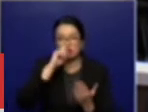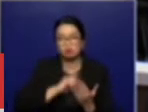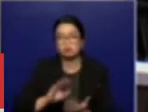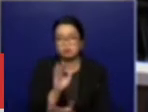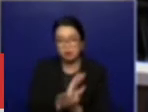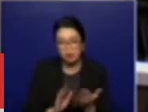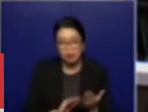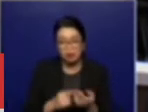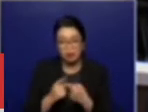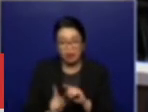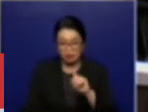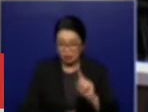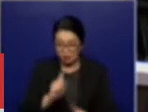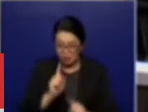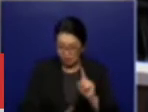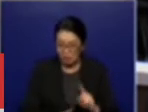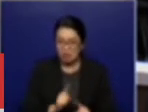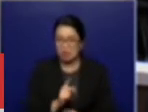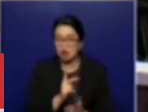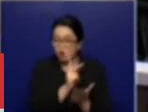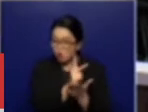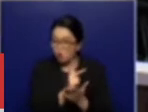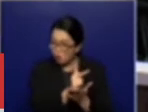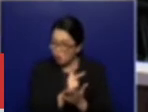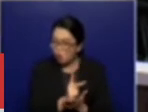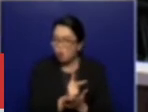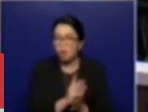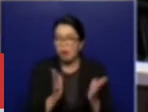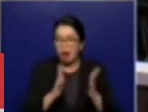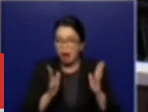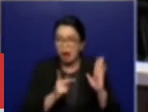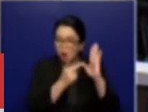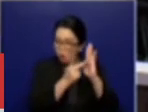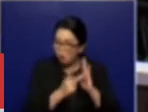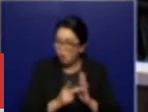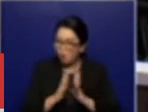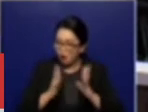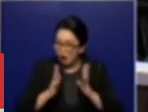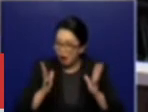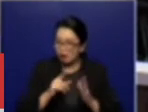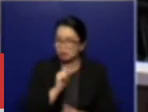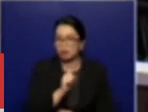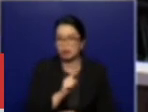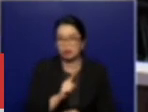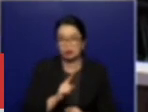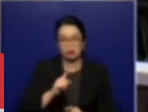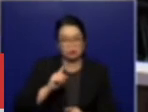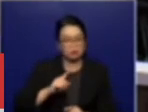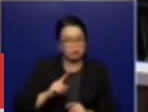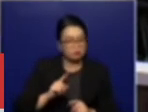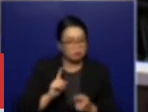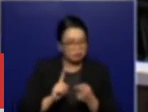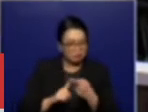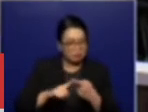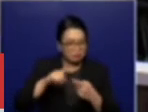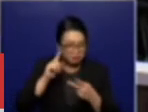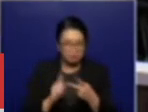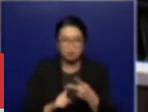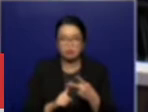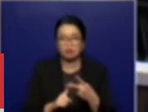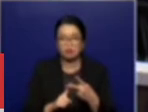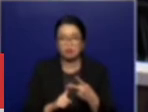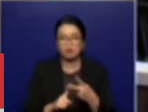สถิติเนี้ยนะครับกำลังอาจจะถูกสถิติใหม่อีกเรื่องหนึ่งครับมาแรงแซงโ